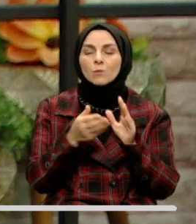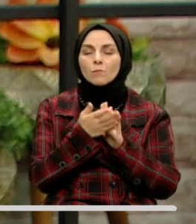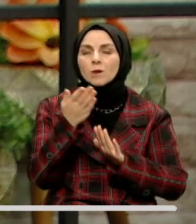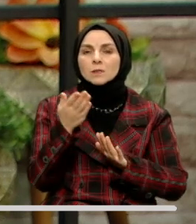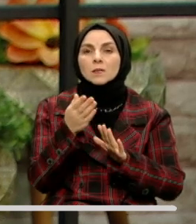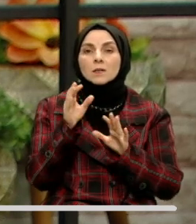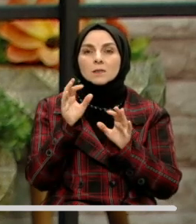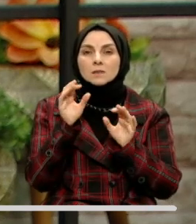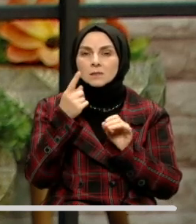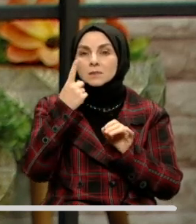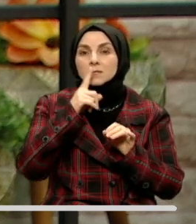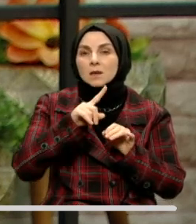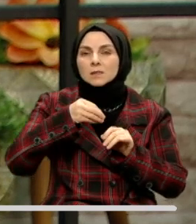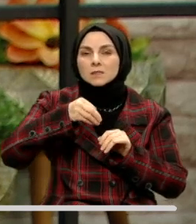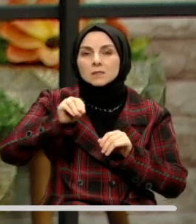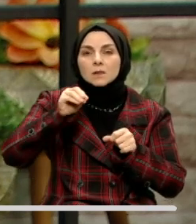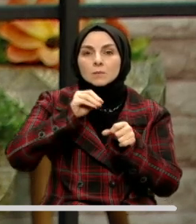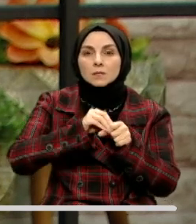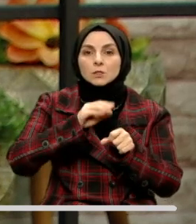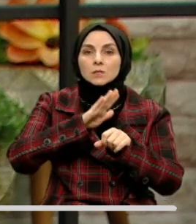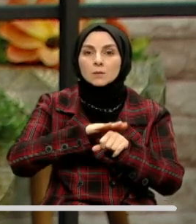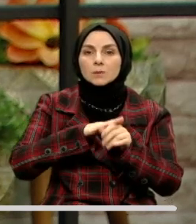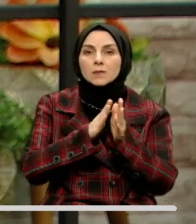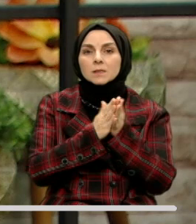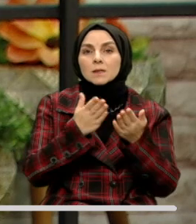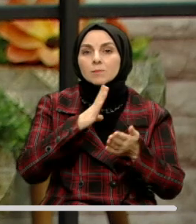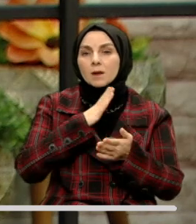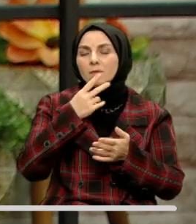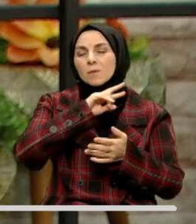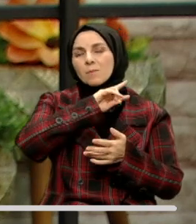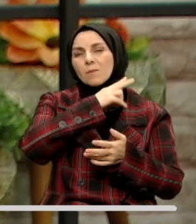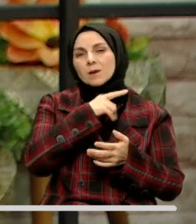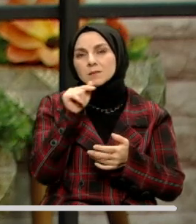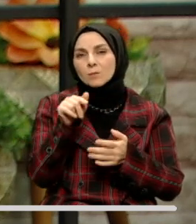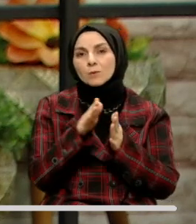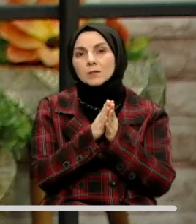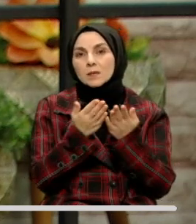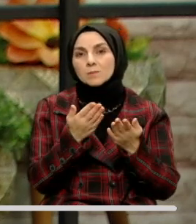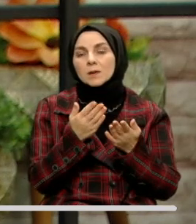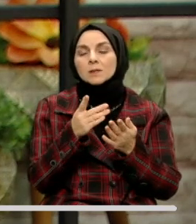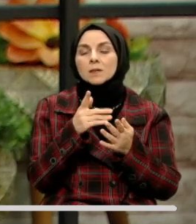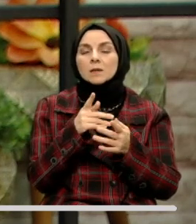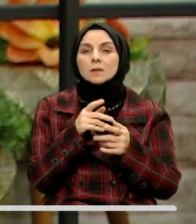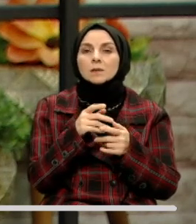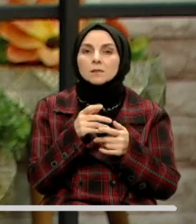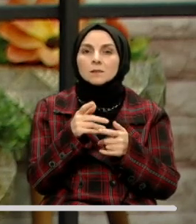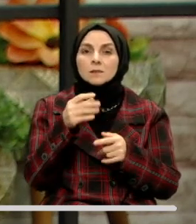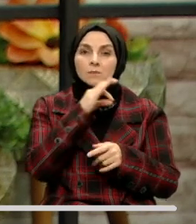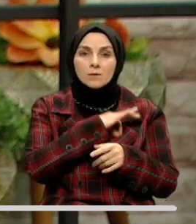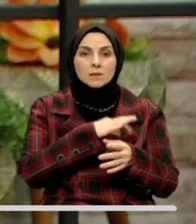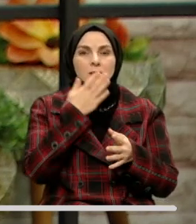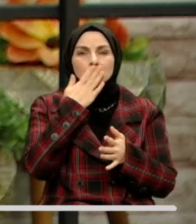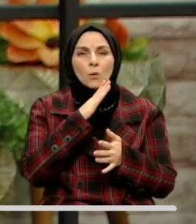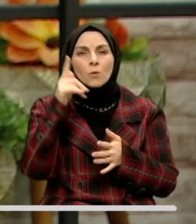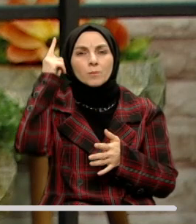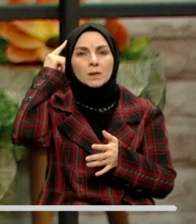için yapılan yayınlar var. Maalesef bu yayınlarda gereksiz bilgiler olabiliyor.